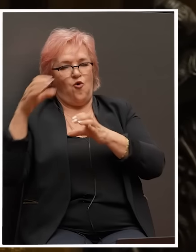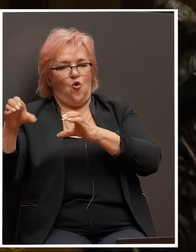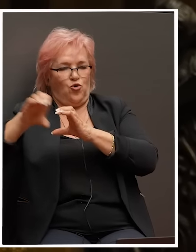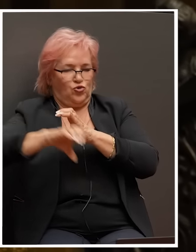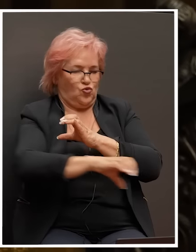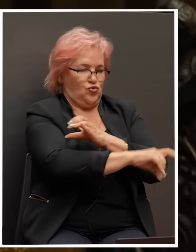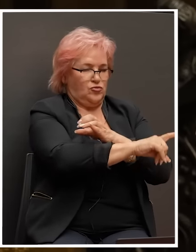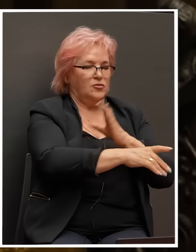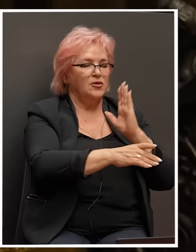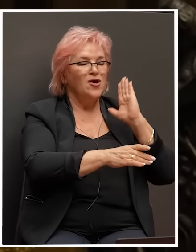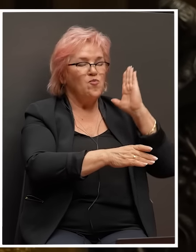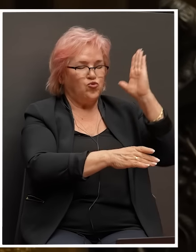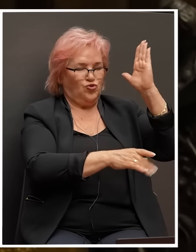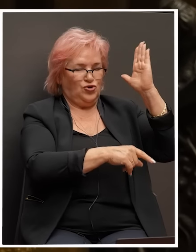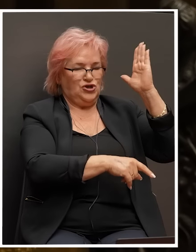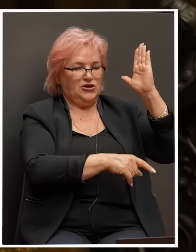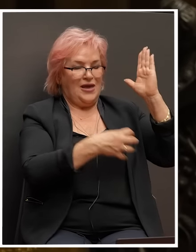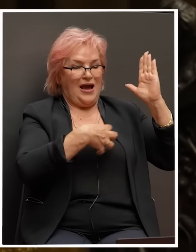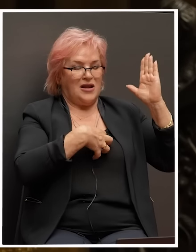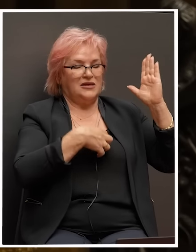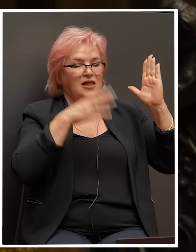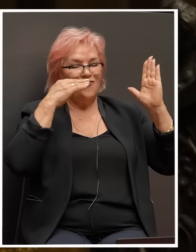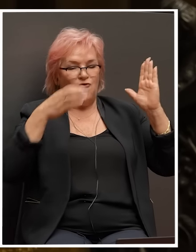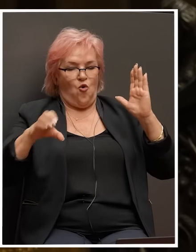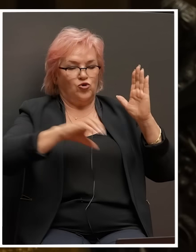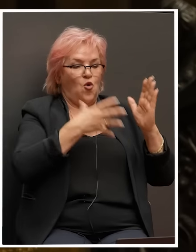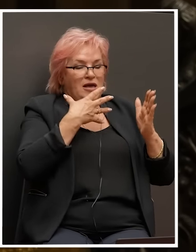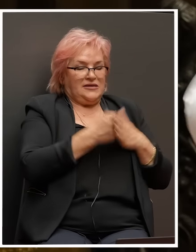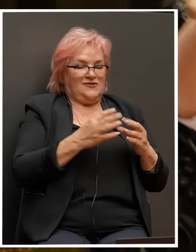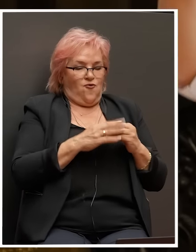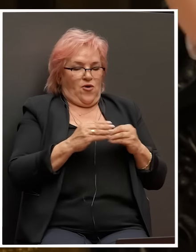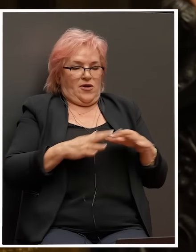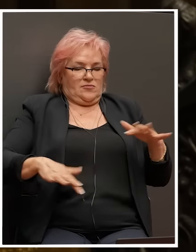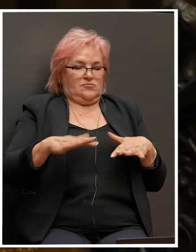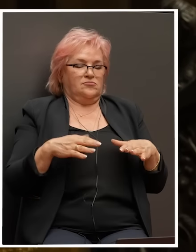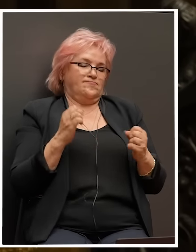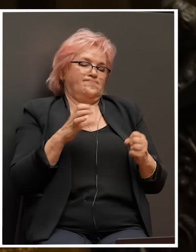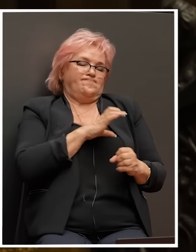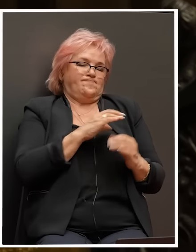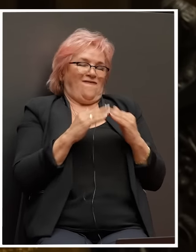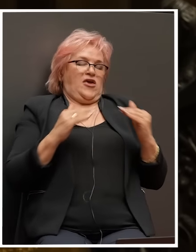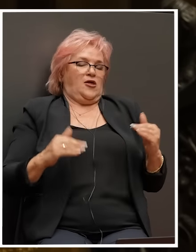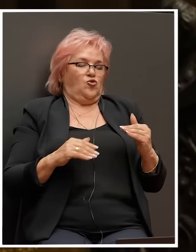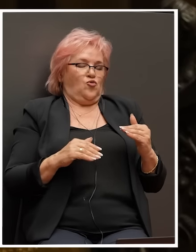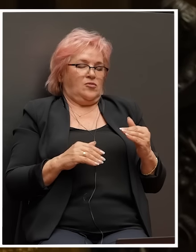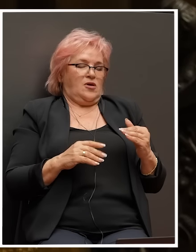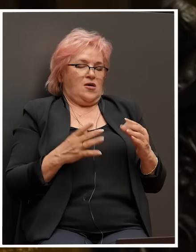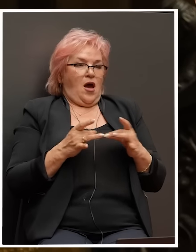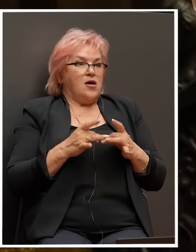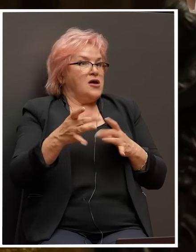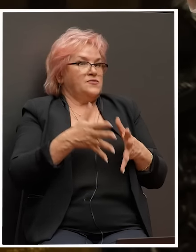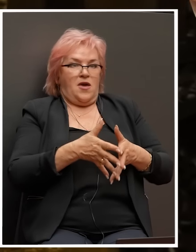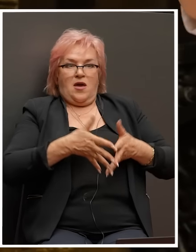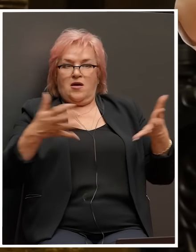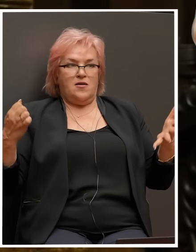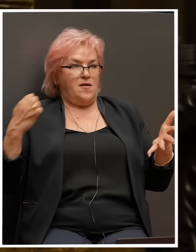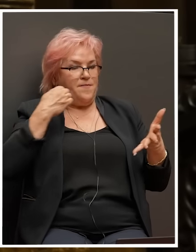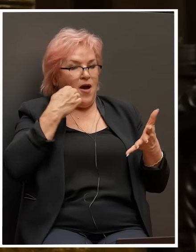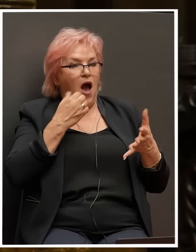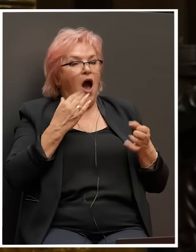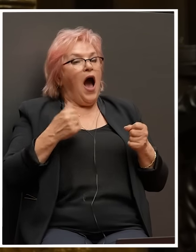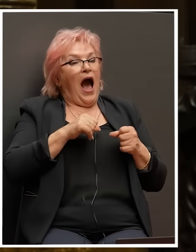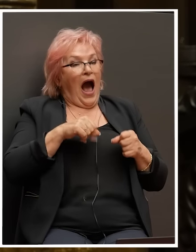на, будущий папа, на тот момент кардинал, не просто привел воду на, свой, на свою виллу, да, довольно значительную по размеру на самом деле,